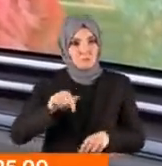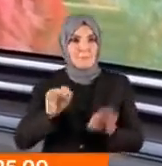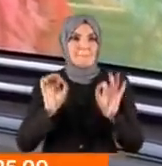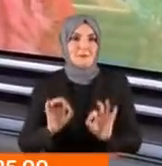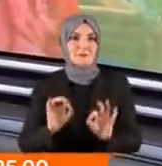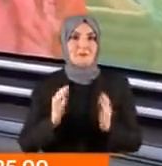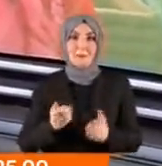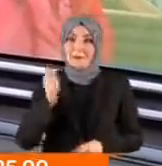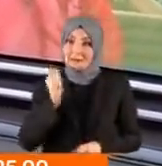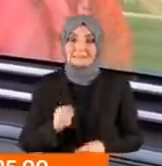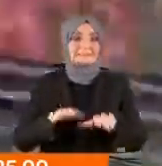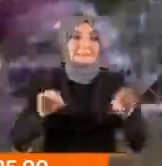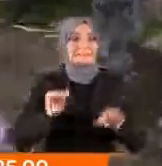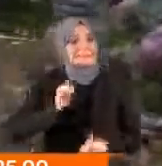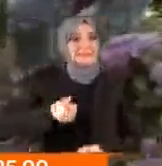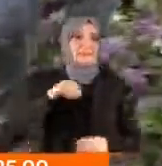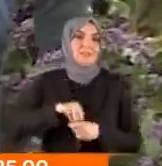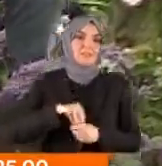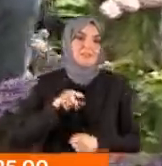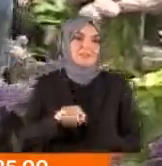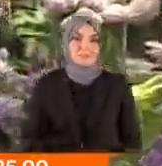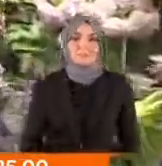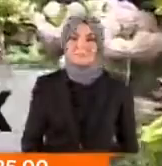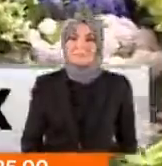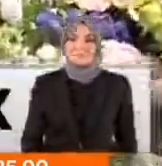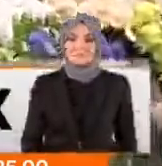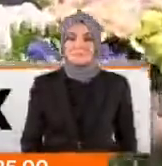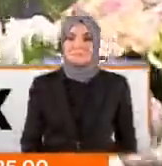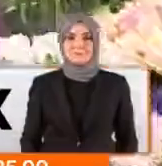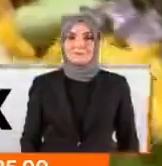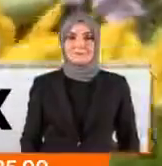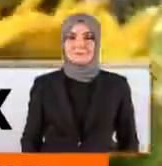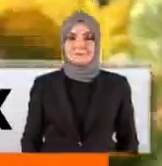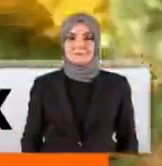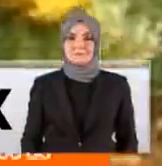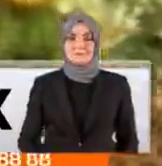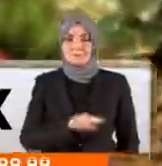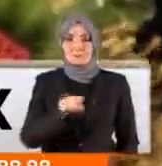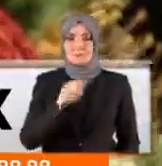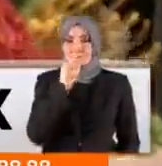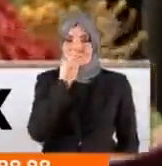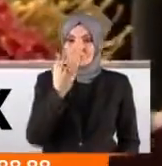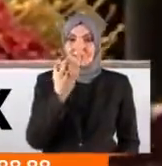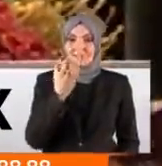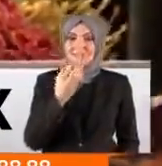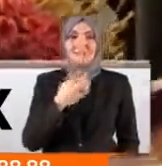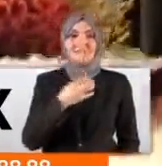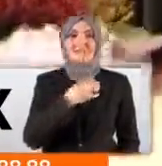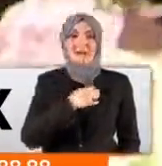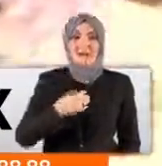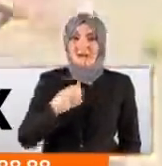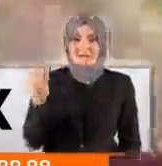yarın için abone ol ve bu çiçekler annelerine